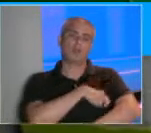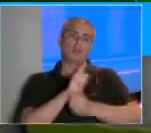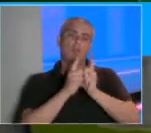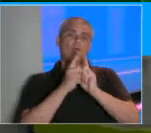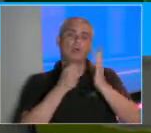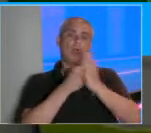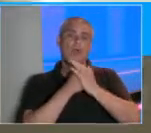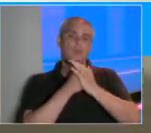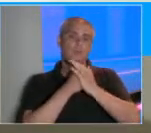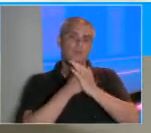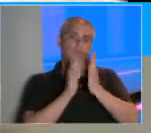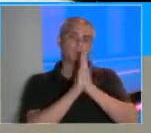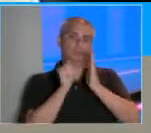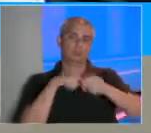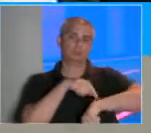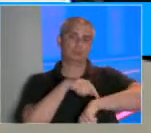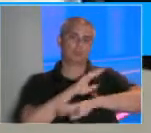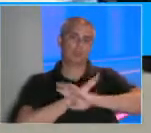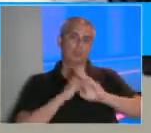המתמחים לעד 16 שעות.